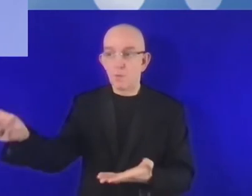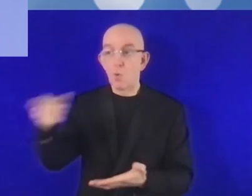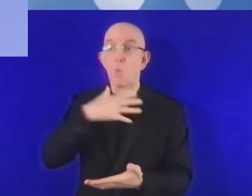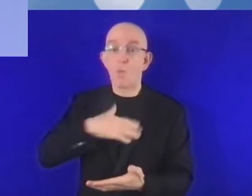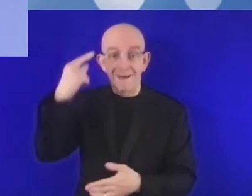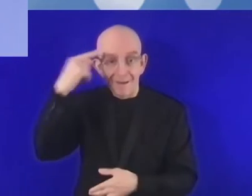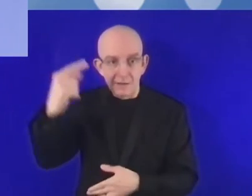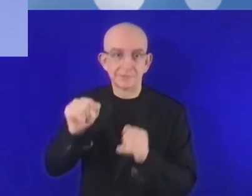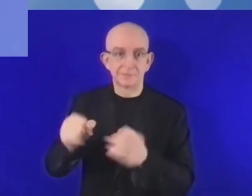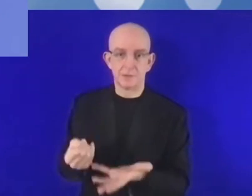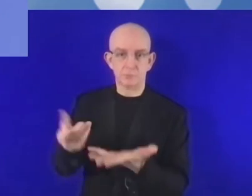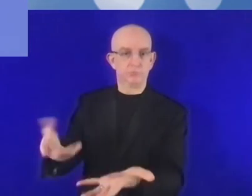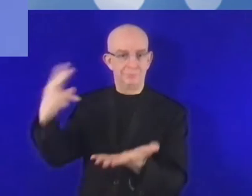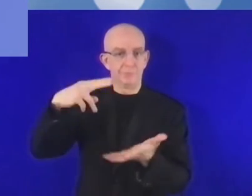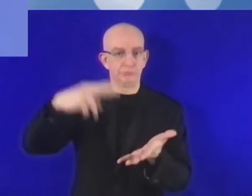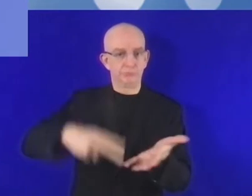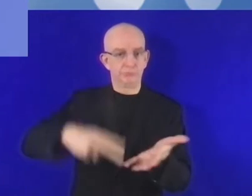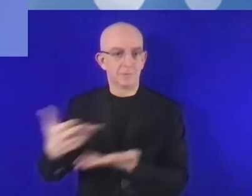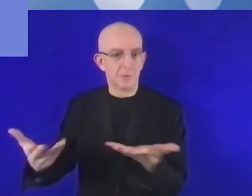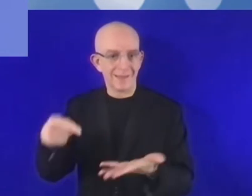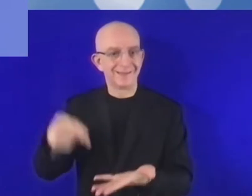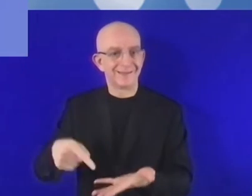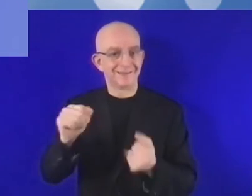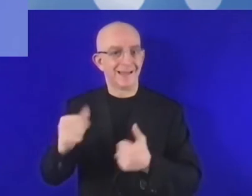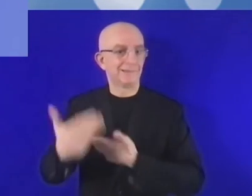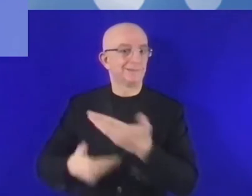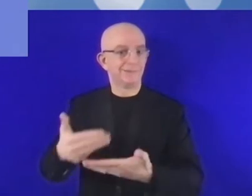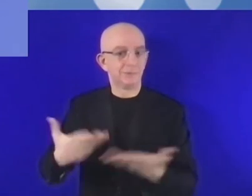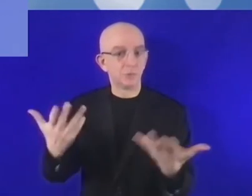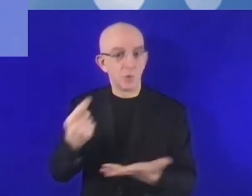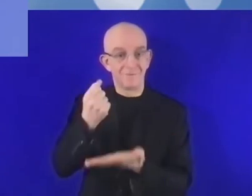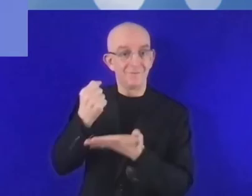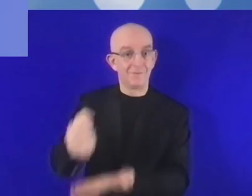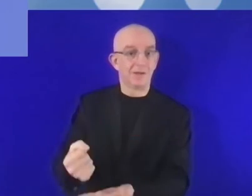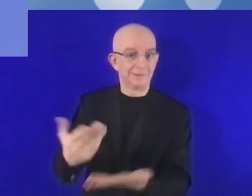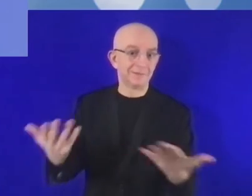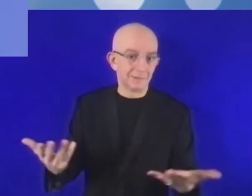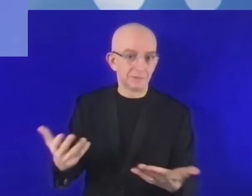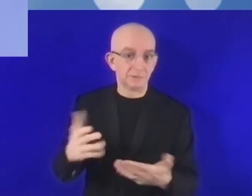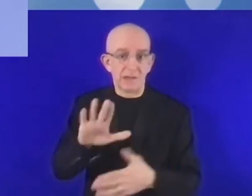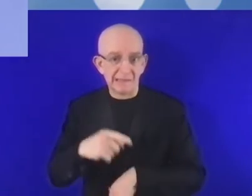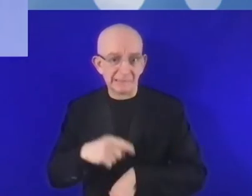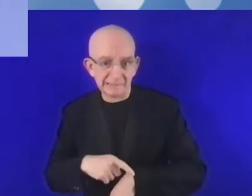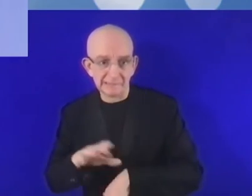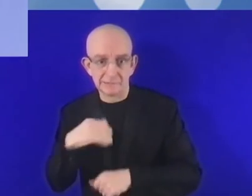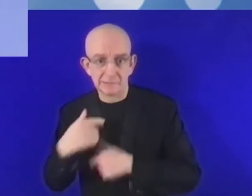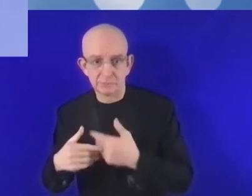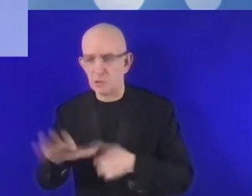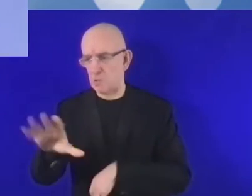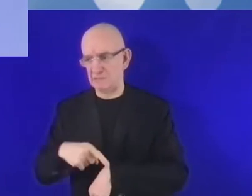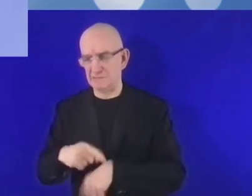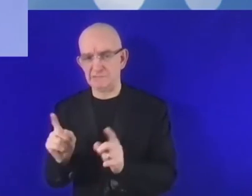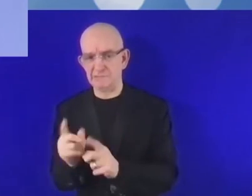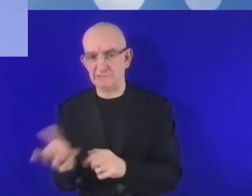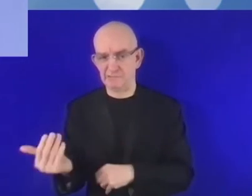инновационными идеями. Очередной вопрос. Можно ли мне продолжать? Да, 30 секунд буквально, очень коротко, на